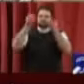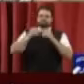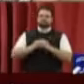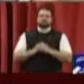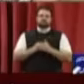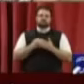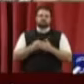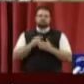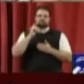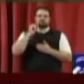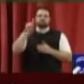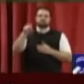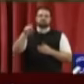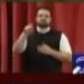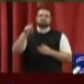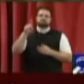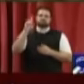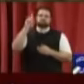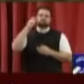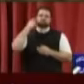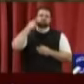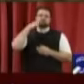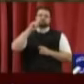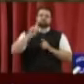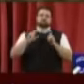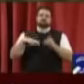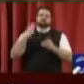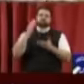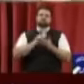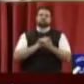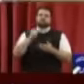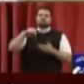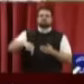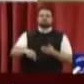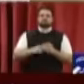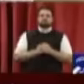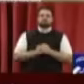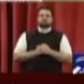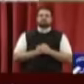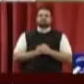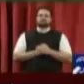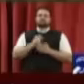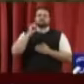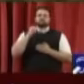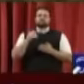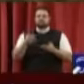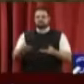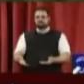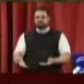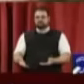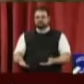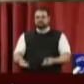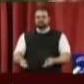Pentru că ăla de sus nici nu știe că e vreo problemă în partea de jos. Și ce poate fi? Cei de jos să duc cu diversi